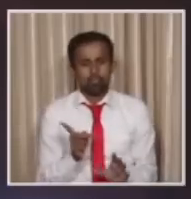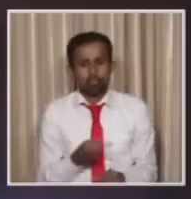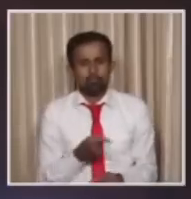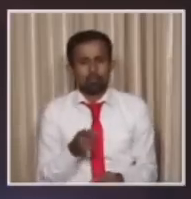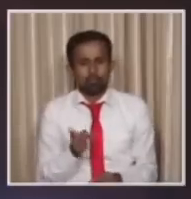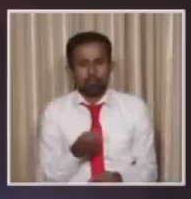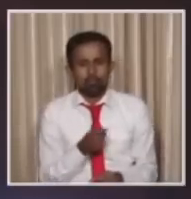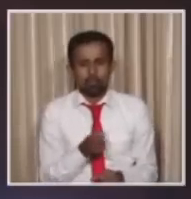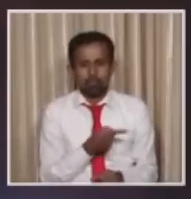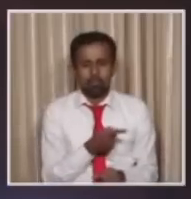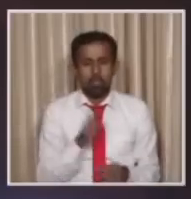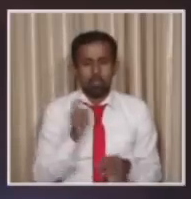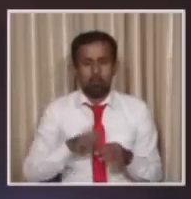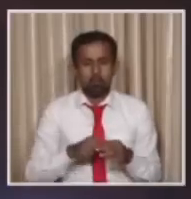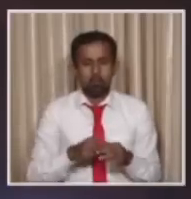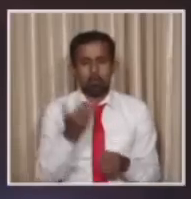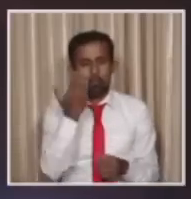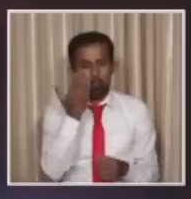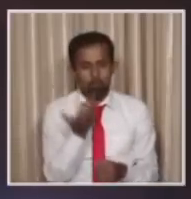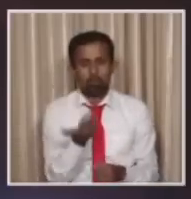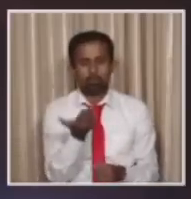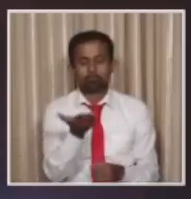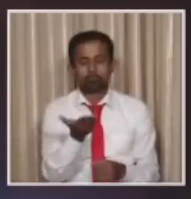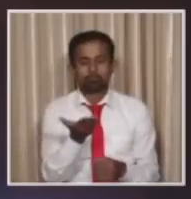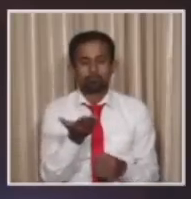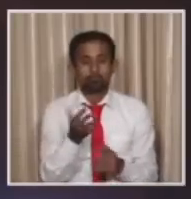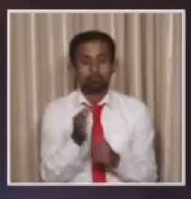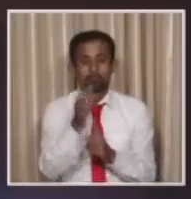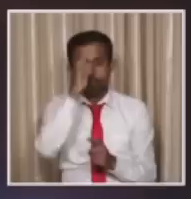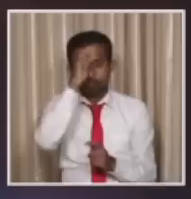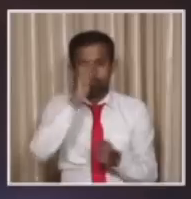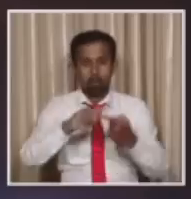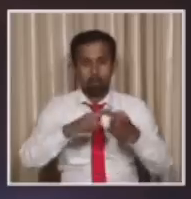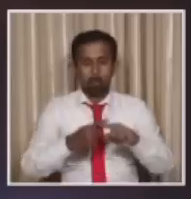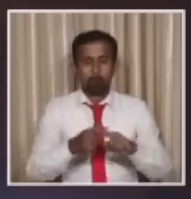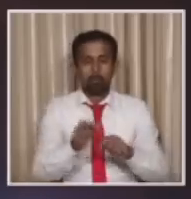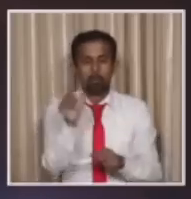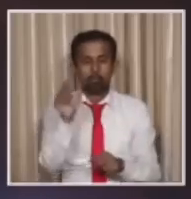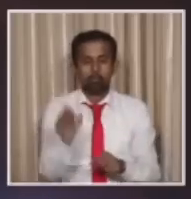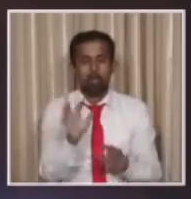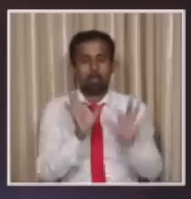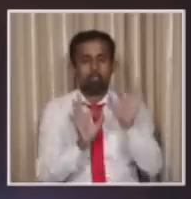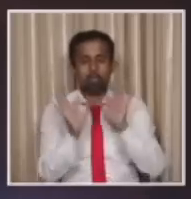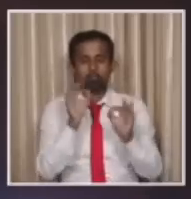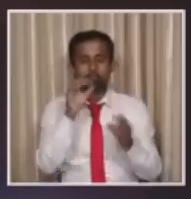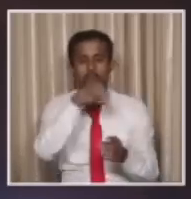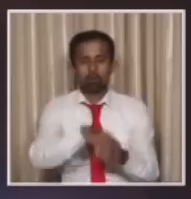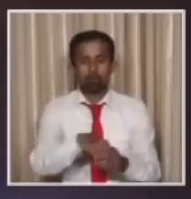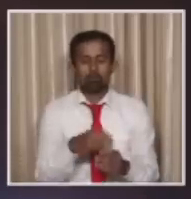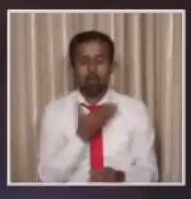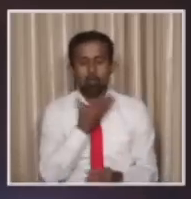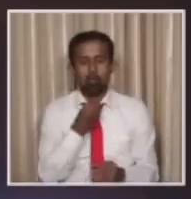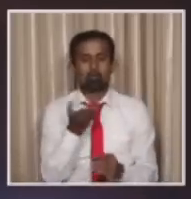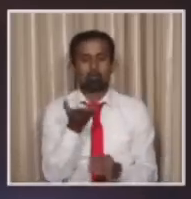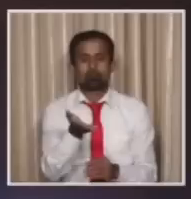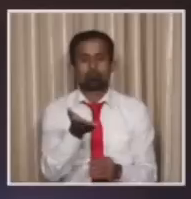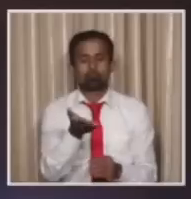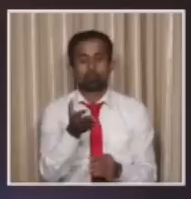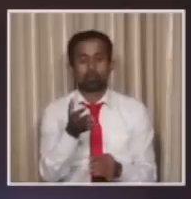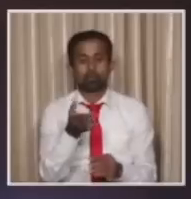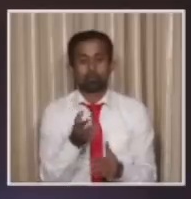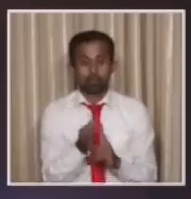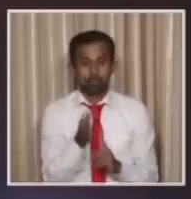දක්වාම ඒ ප්‍රශ්නට ඕගොල්ලෝ මුණ දෙනවා. ඊළඟට මේ ජනාධිපතිවරණ අපේක්ෂක කතාවක් දාලා පට්ටවල් බොරුවක් කරන්නේ.